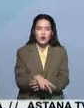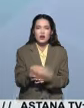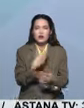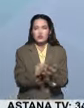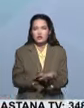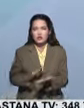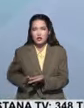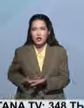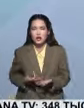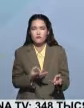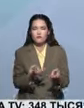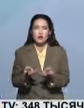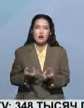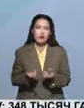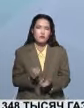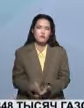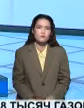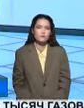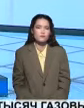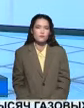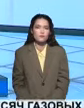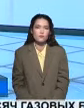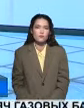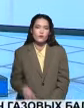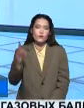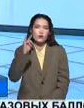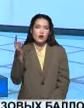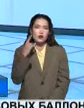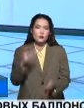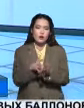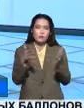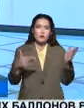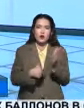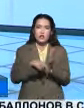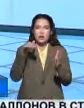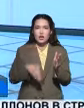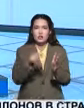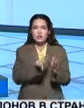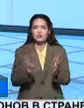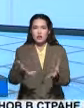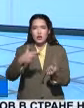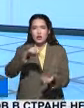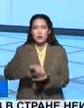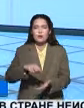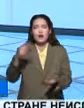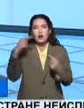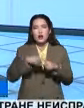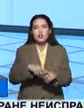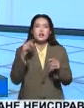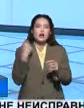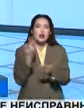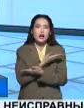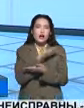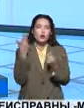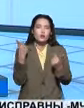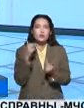дают по юридическим вопросам. В Павлодаре более 6 тысяч человек приняли участие в проекте «Карасыз Кугам». Их